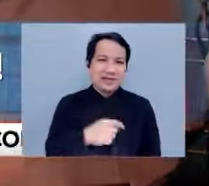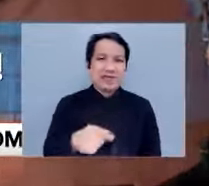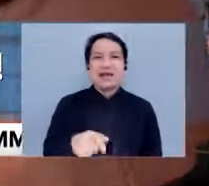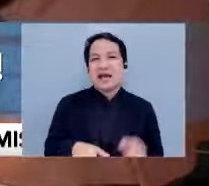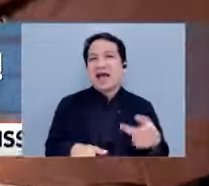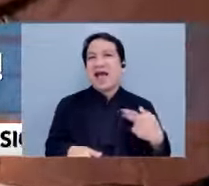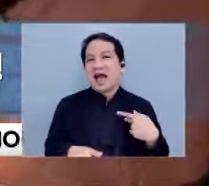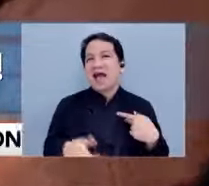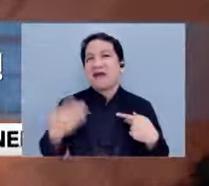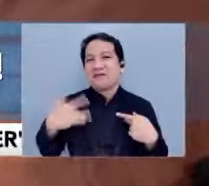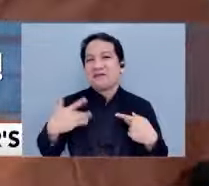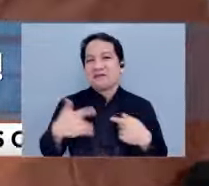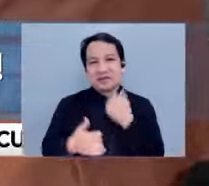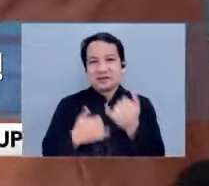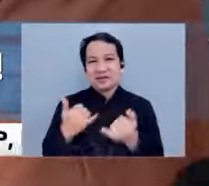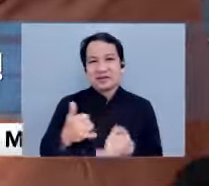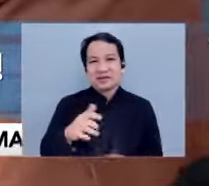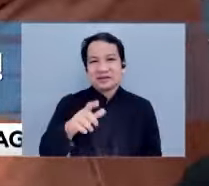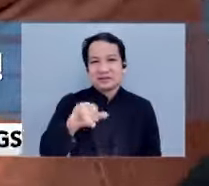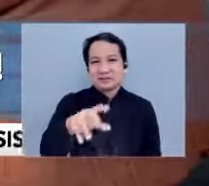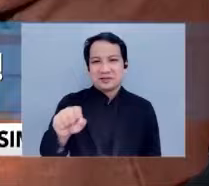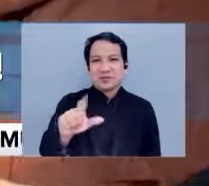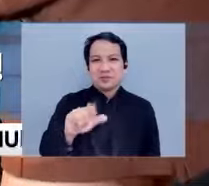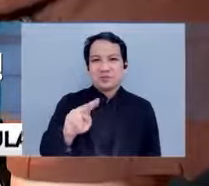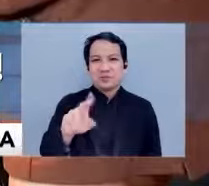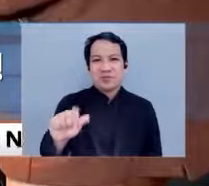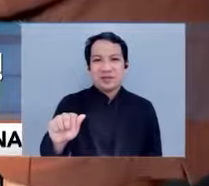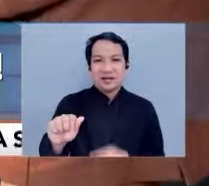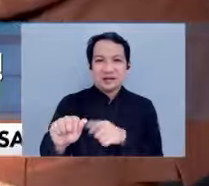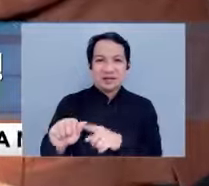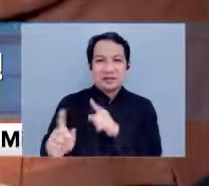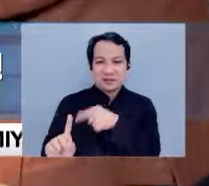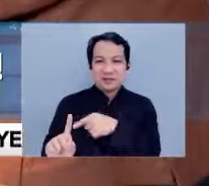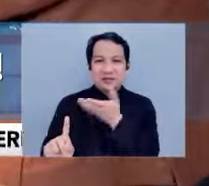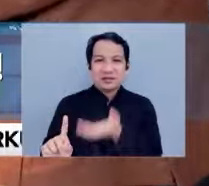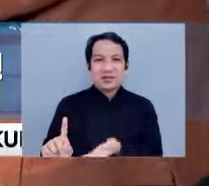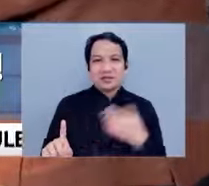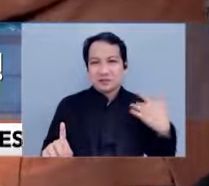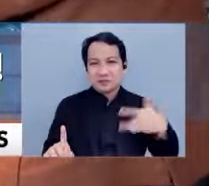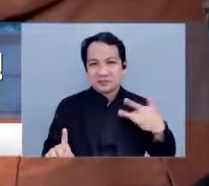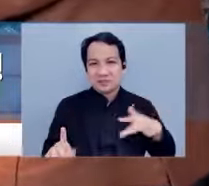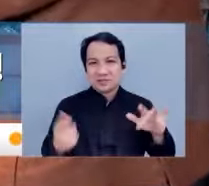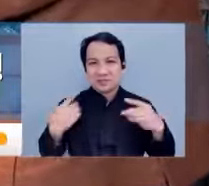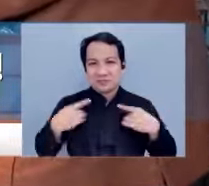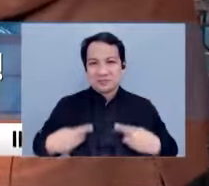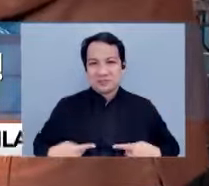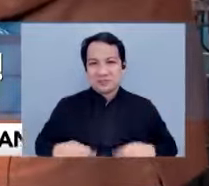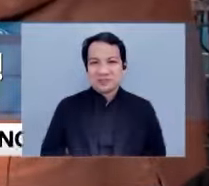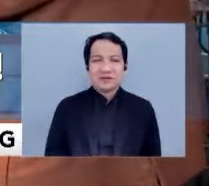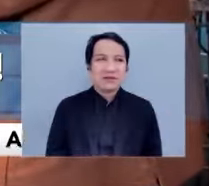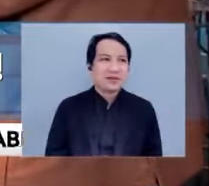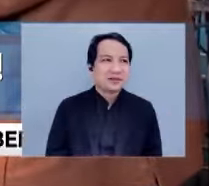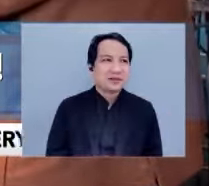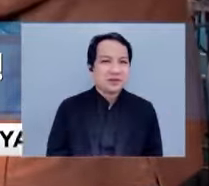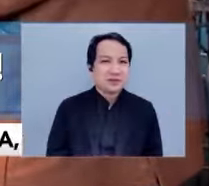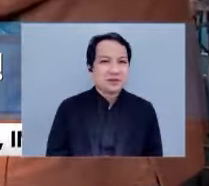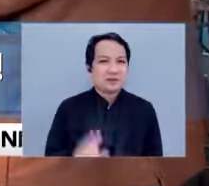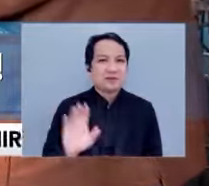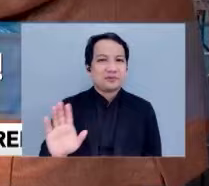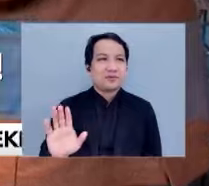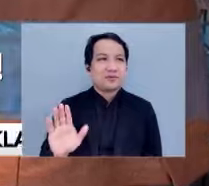mag-shoutout kay Shira Luna kasi siya po yung nag-inspire and nagsa-style din sa amin most of the time. Especially starting last